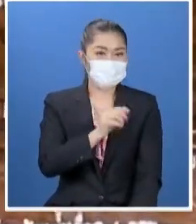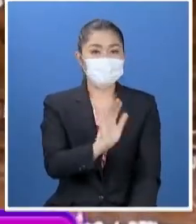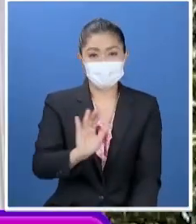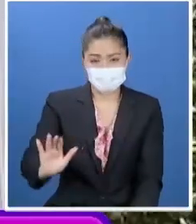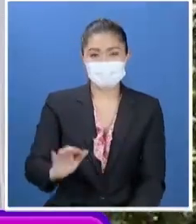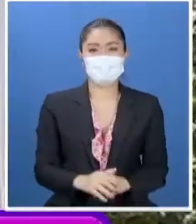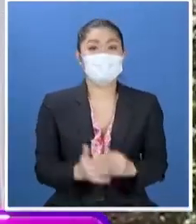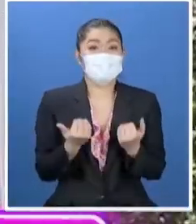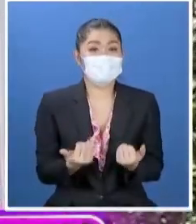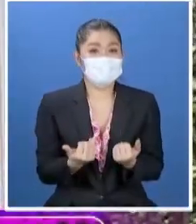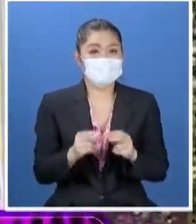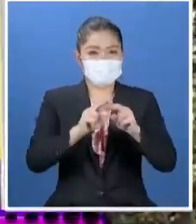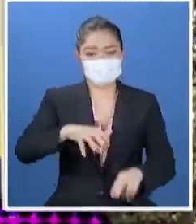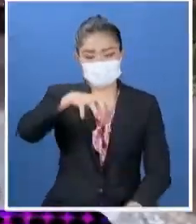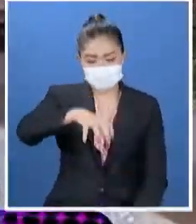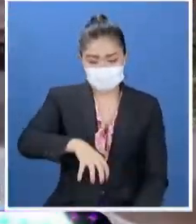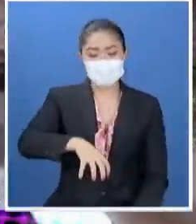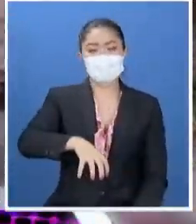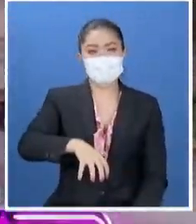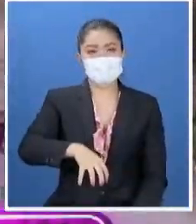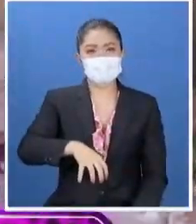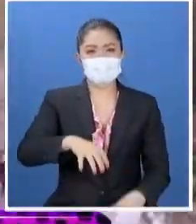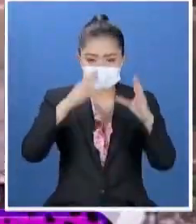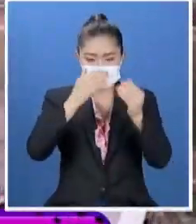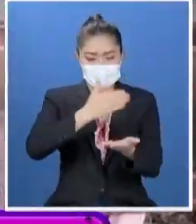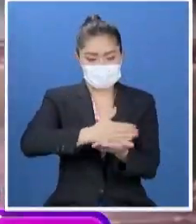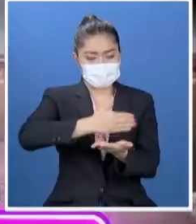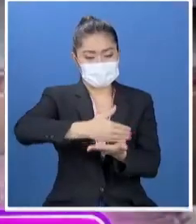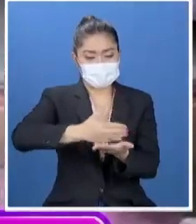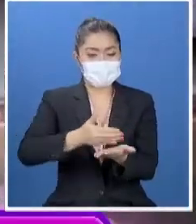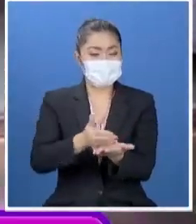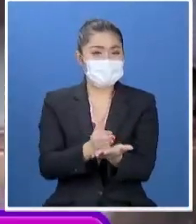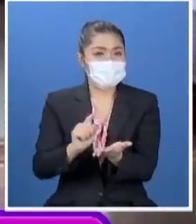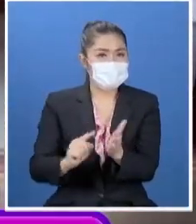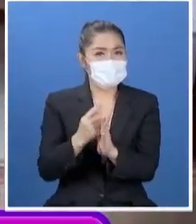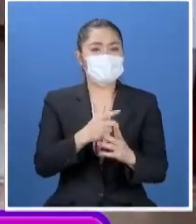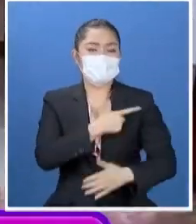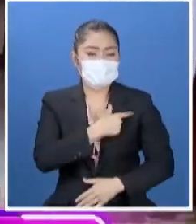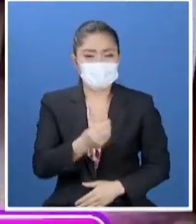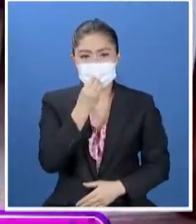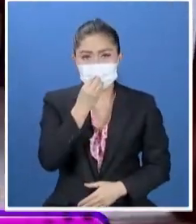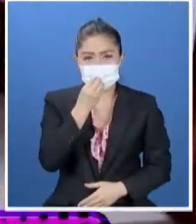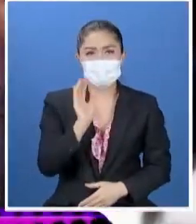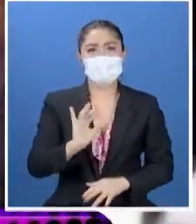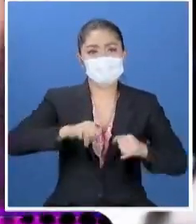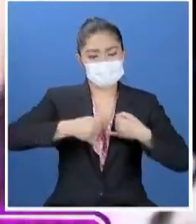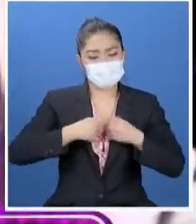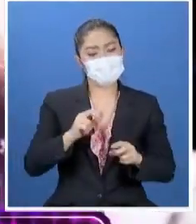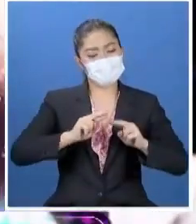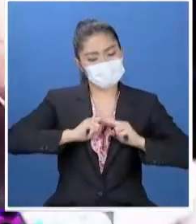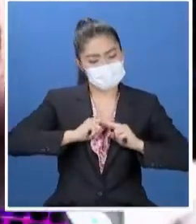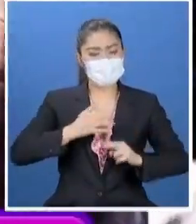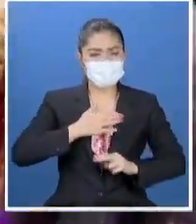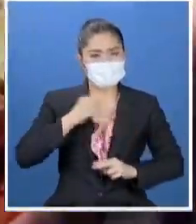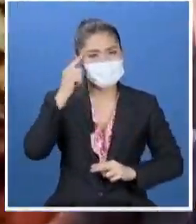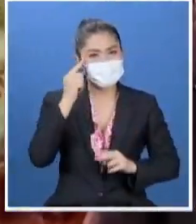นะคะสำหรับร้านไทเกอร์พิซซ่าพิซซ่าเตาถ่านบ้านเนินหย่องนี้เริ่มต้นจากความชื่นชอบในการทานพิซซ่าของเจ้าของร้านค่ะ